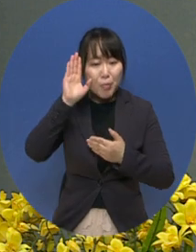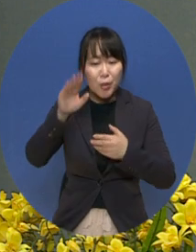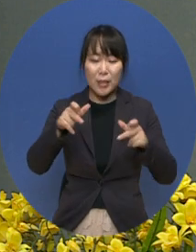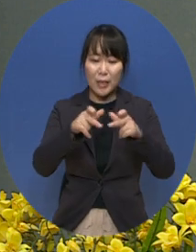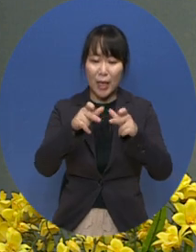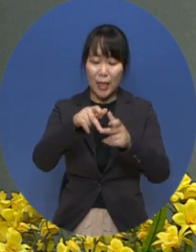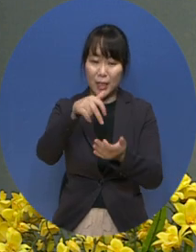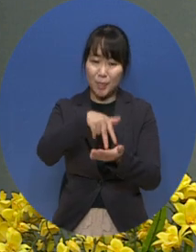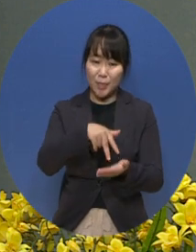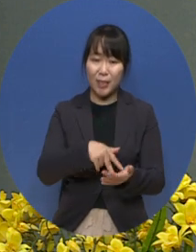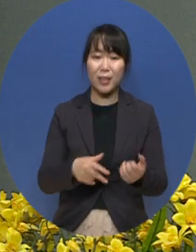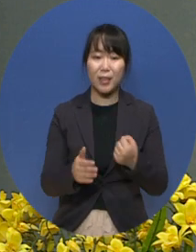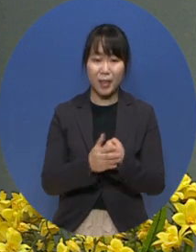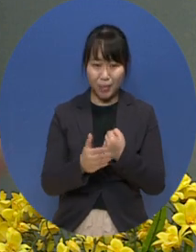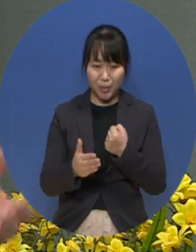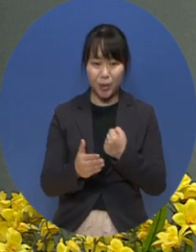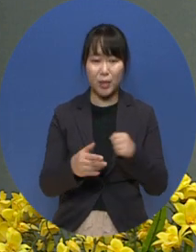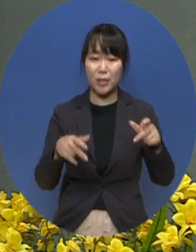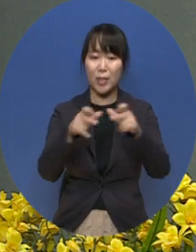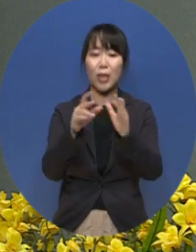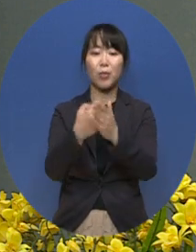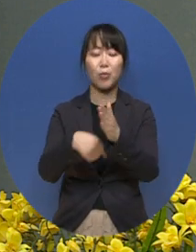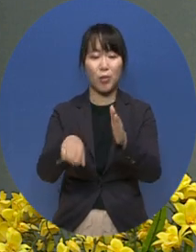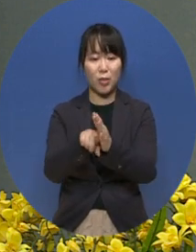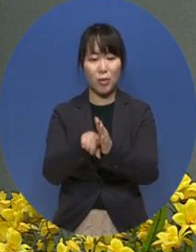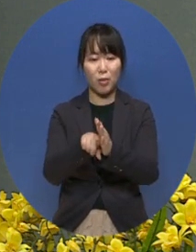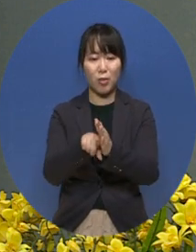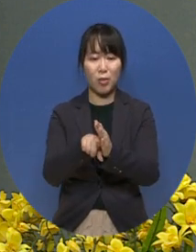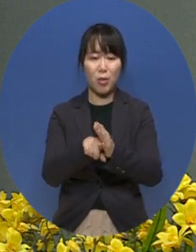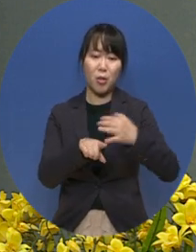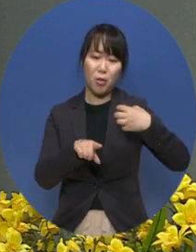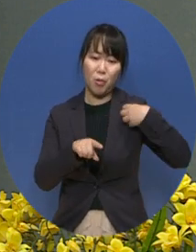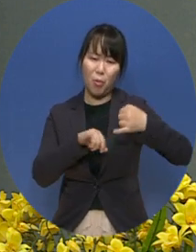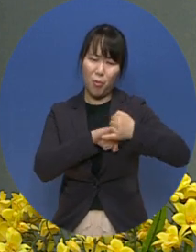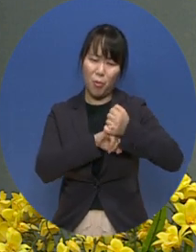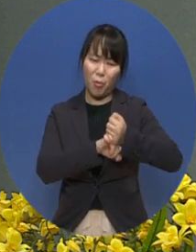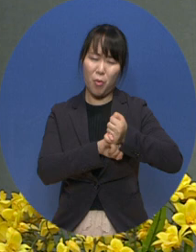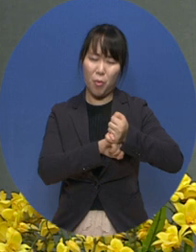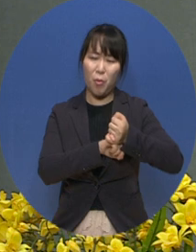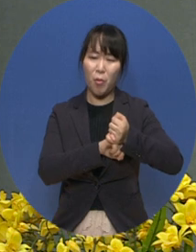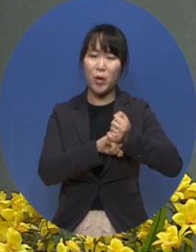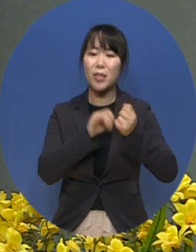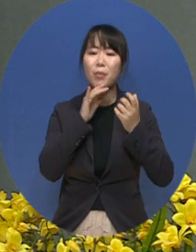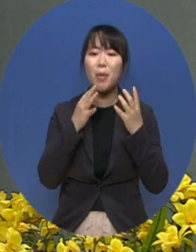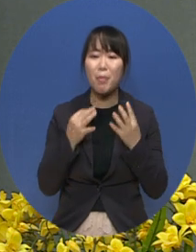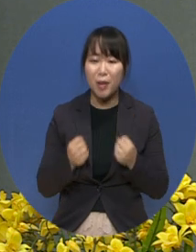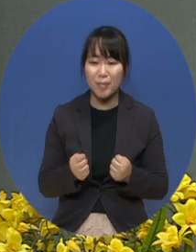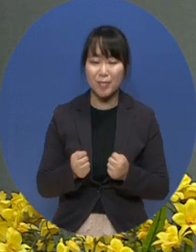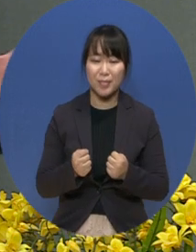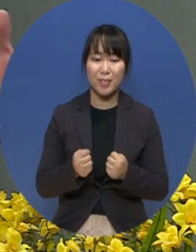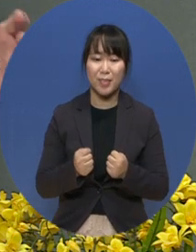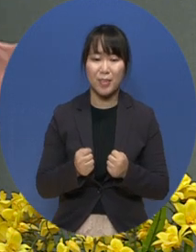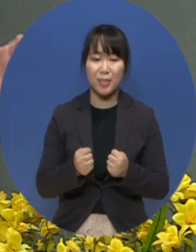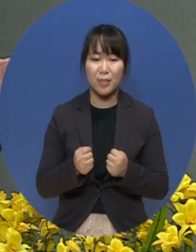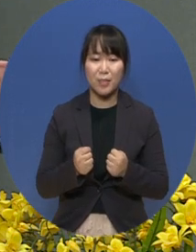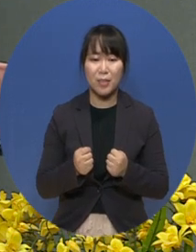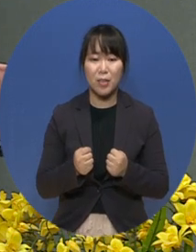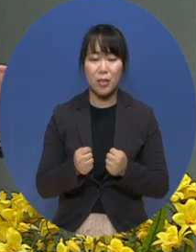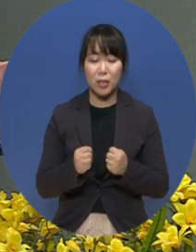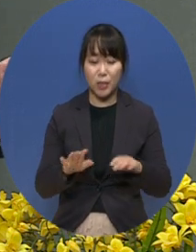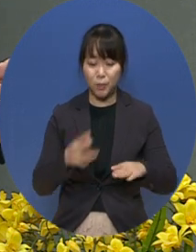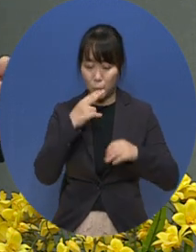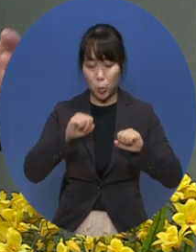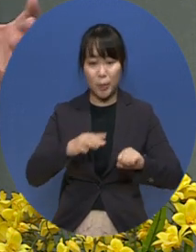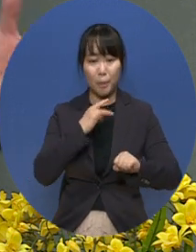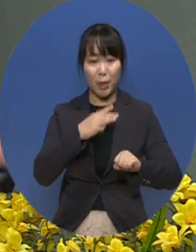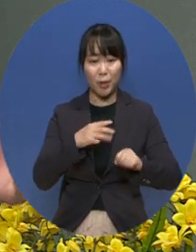장애 당사자 하시니까 또 장애인들을 위해서 꼭 역할을 해주실 부분들이 많을 것 같은데 존재만으로도 요